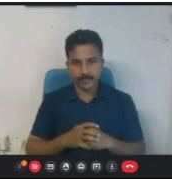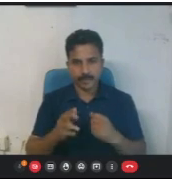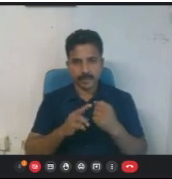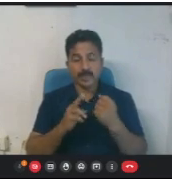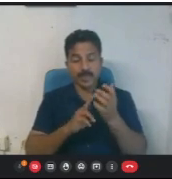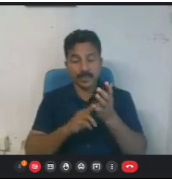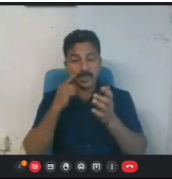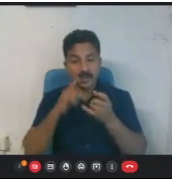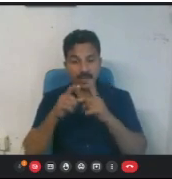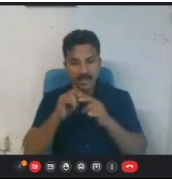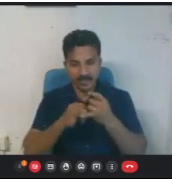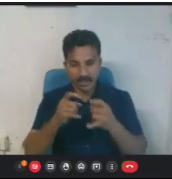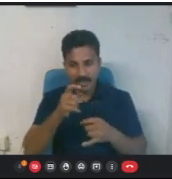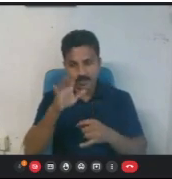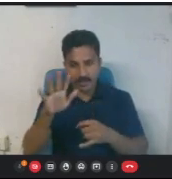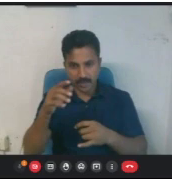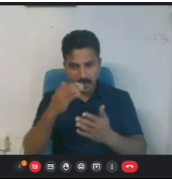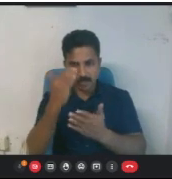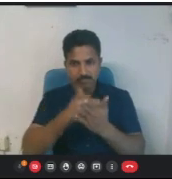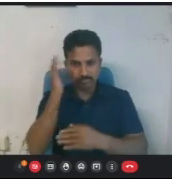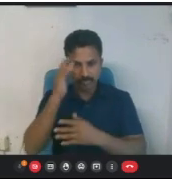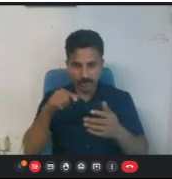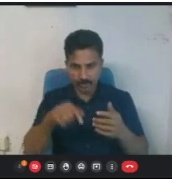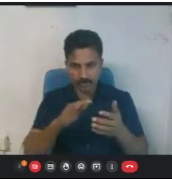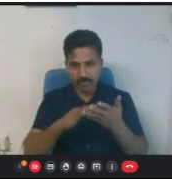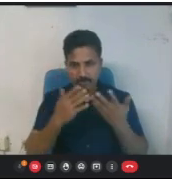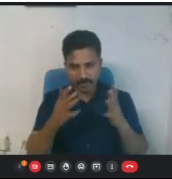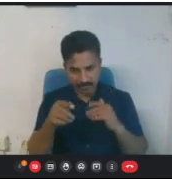നിഡാസിന്റെ 75th വെബിനാറിൽ